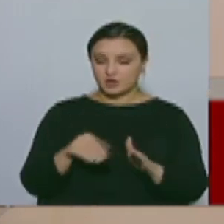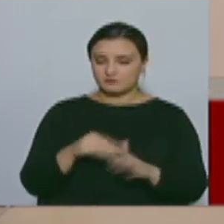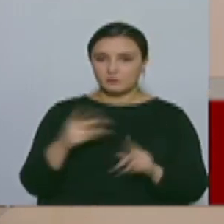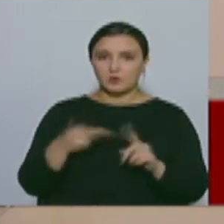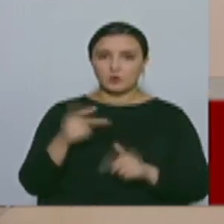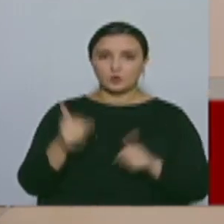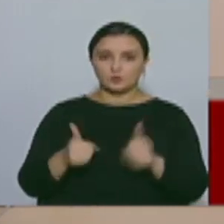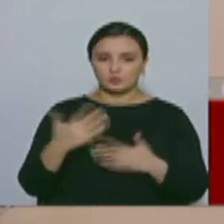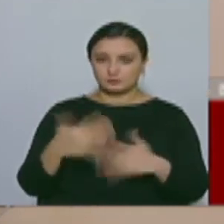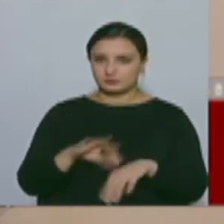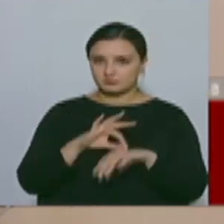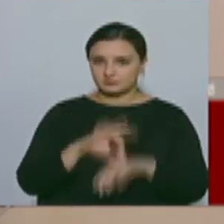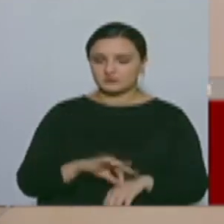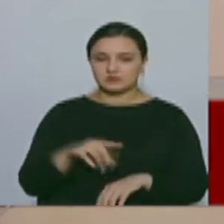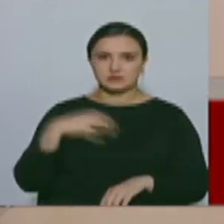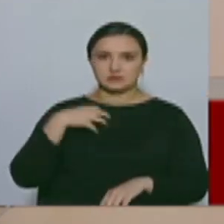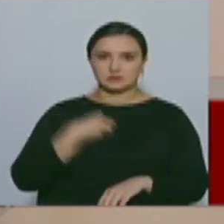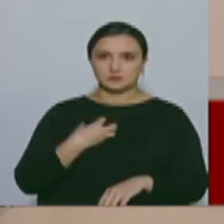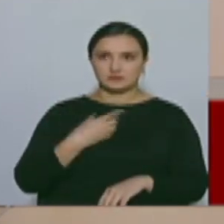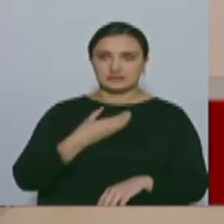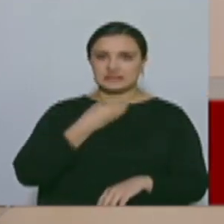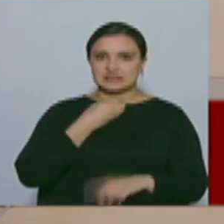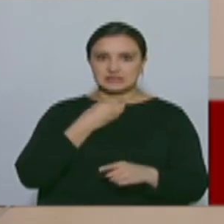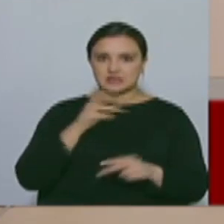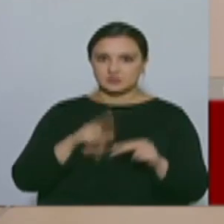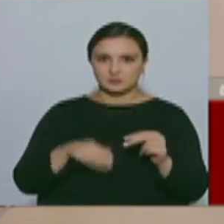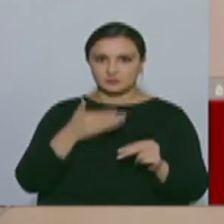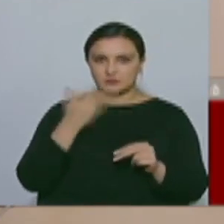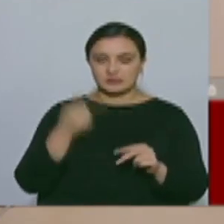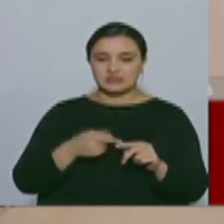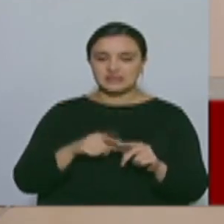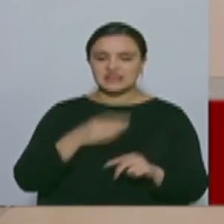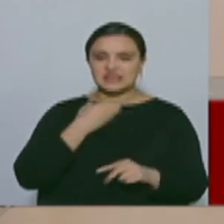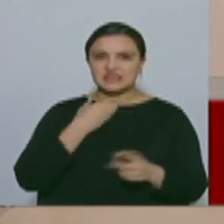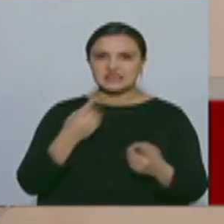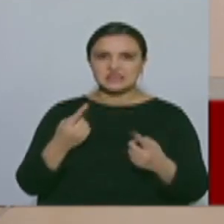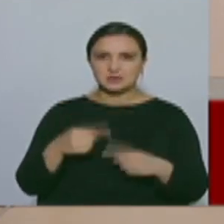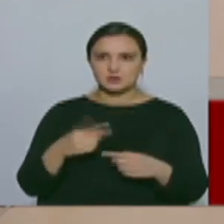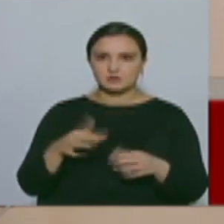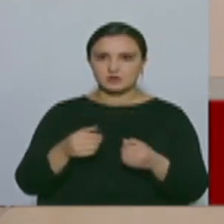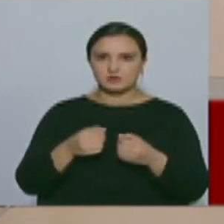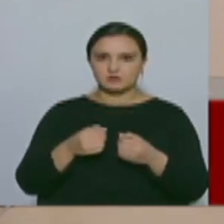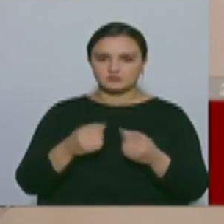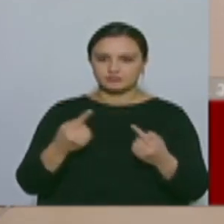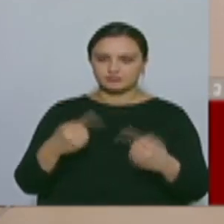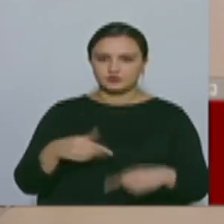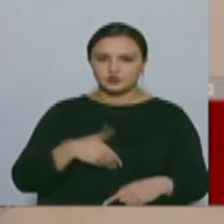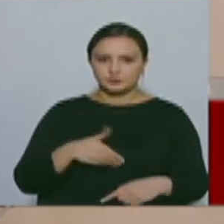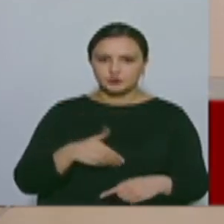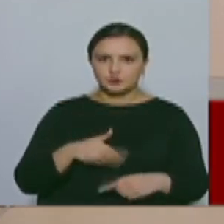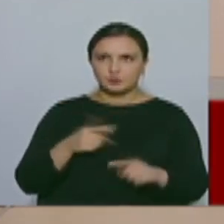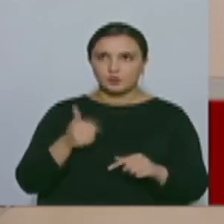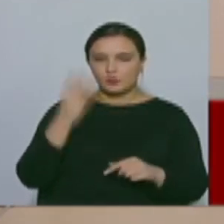ჩატარდა და სამწუხაროდ ეს კრიზისი არ სრულდება და ეს კრიზისი გაფართოვდა ფაქტურად შიმშილობა რაღაცა